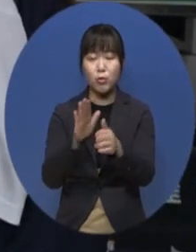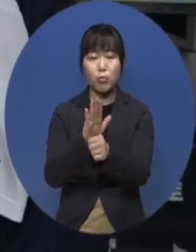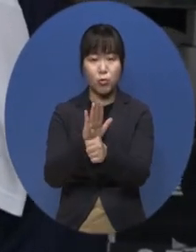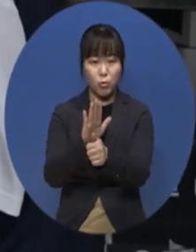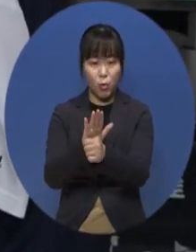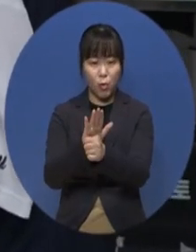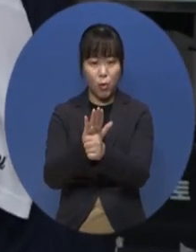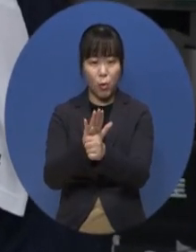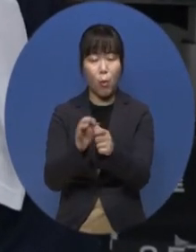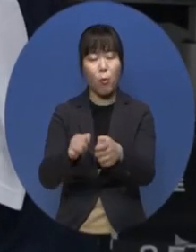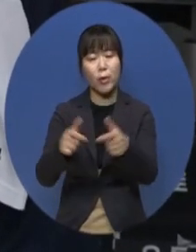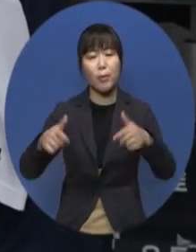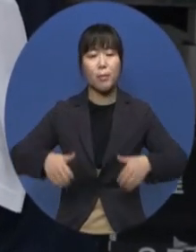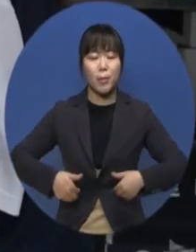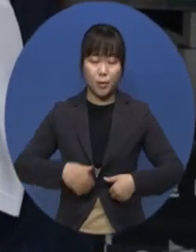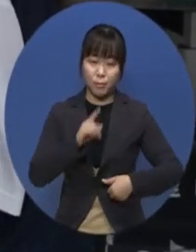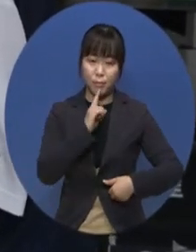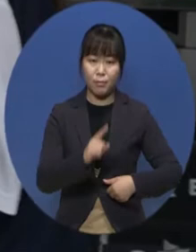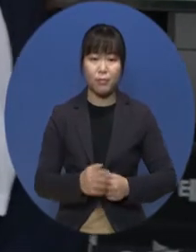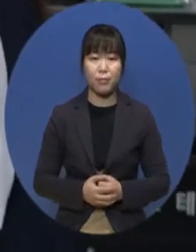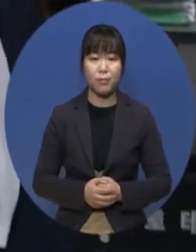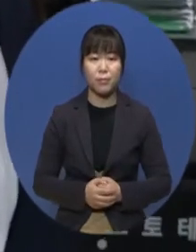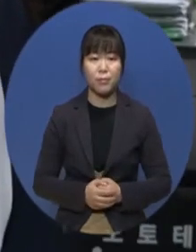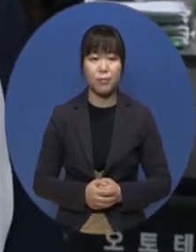확대가 필요하다고 목소리를 높이고 있습니다.